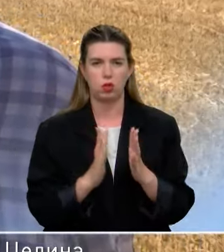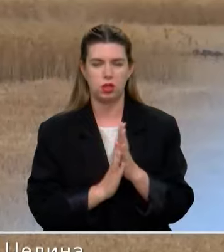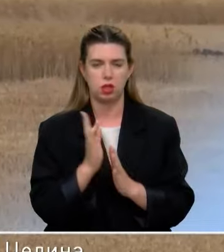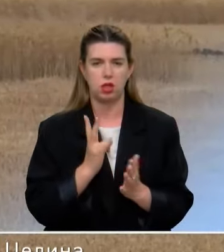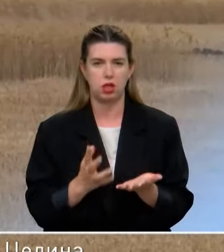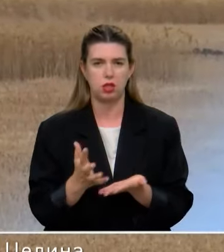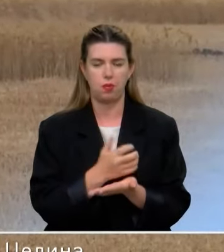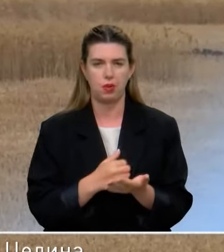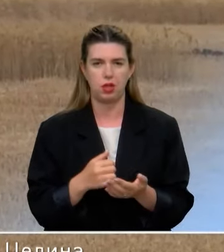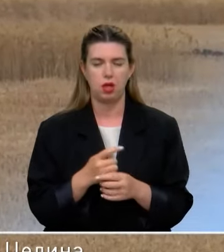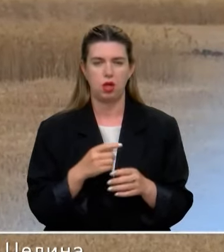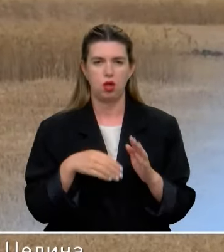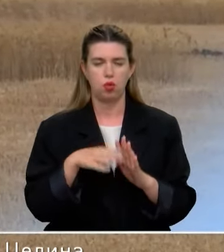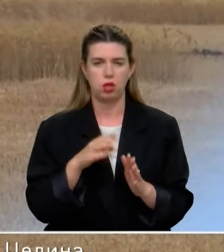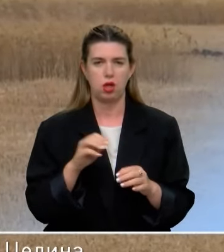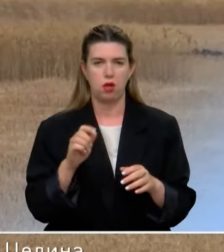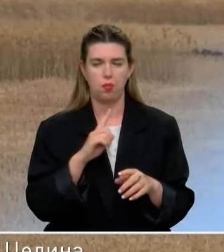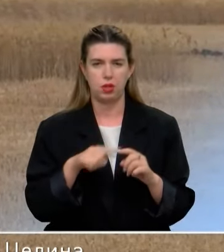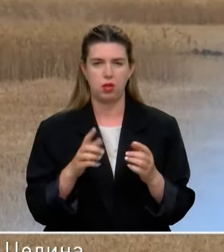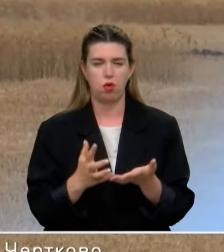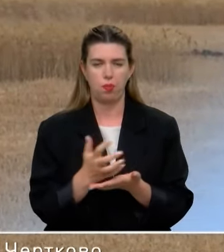Выра Эмен